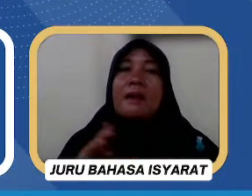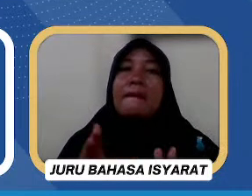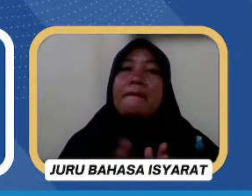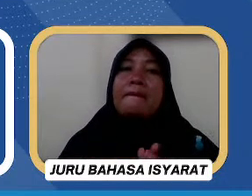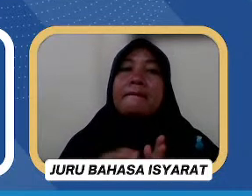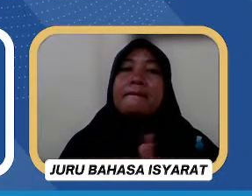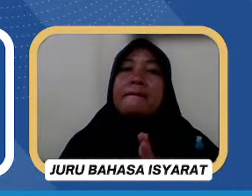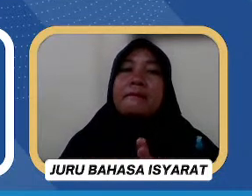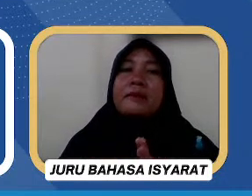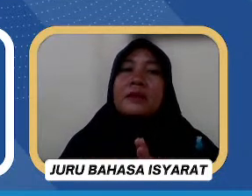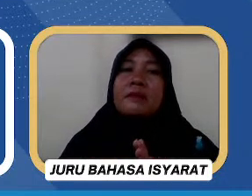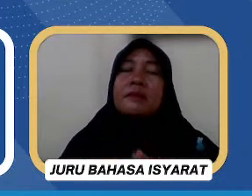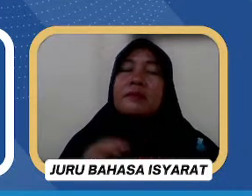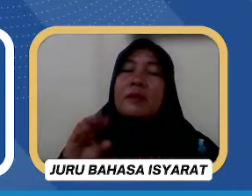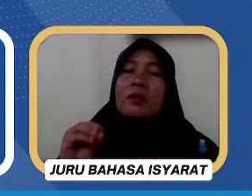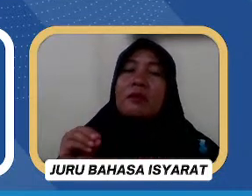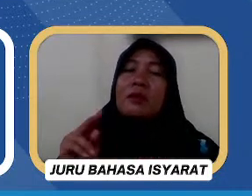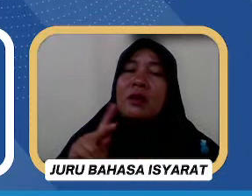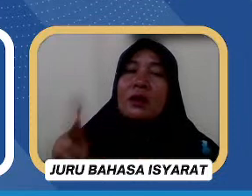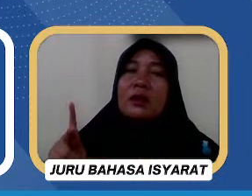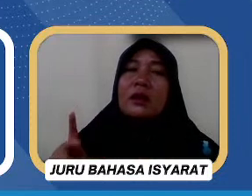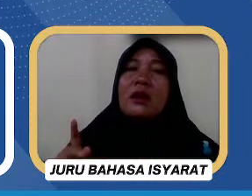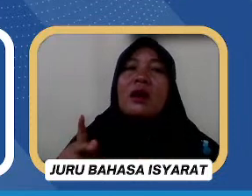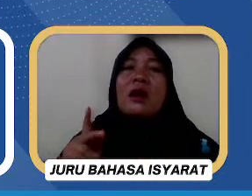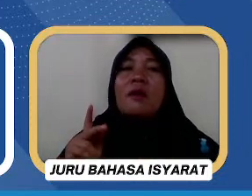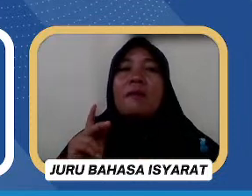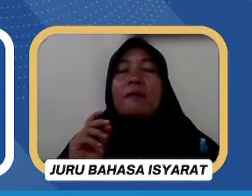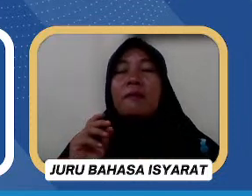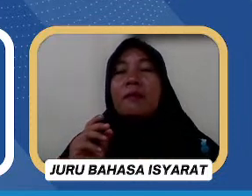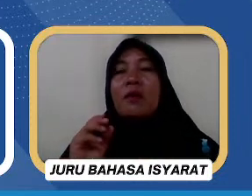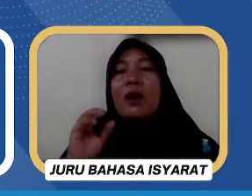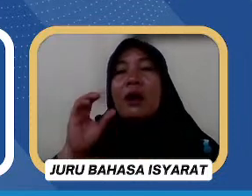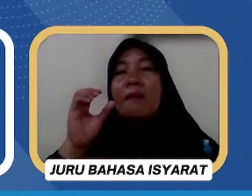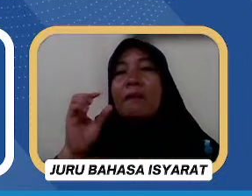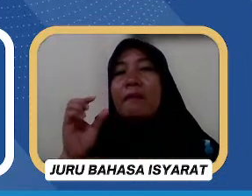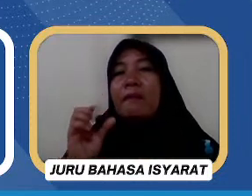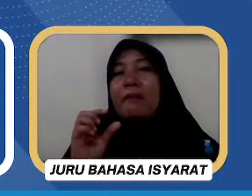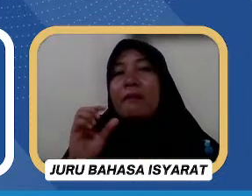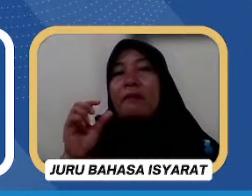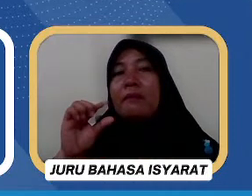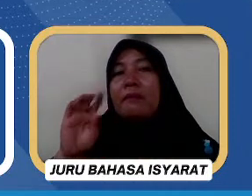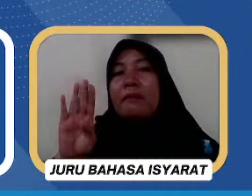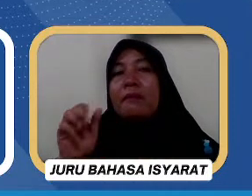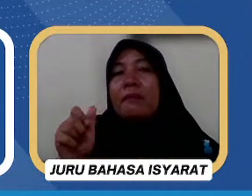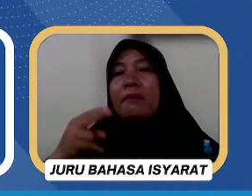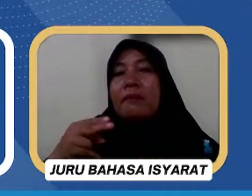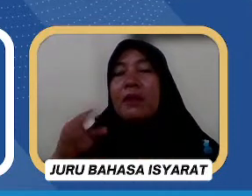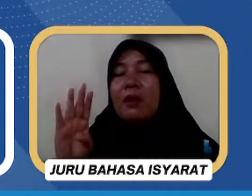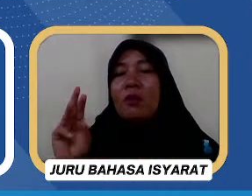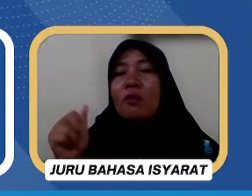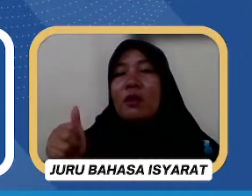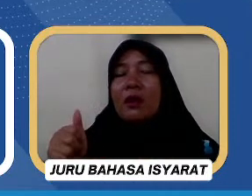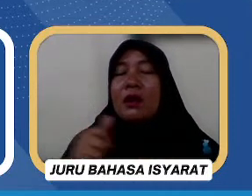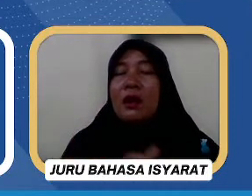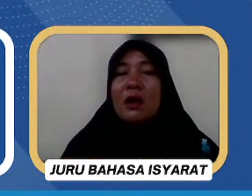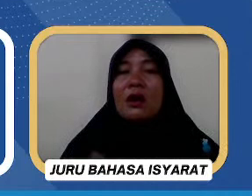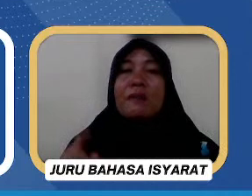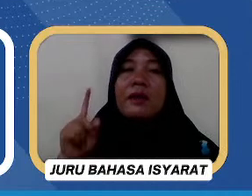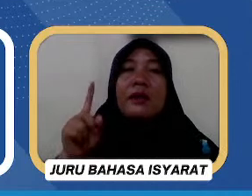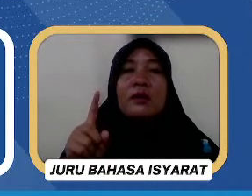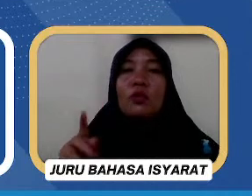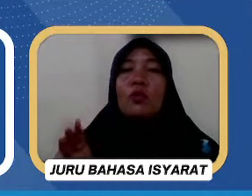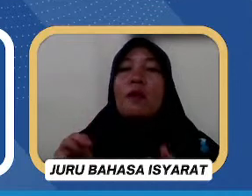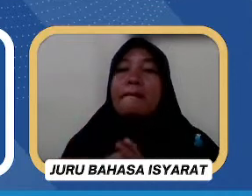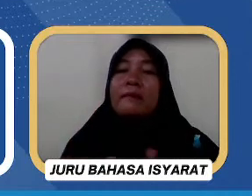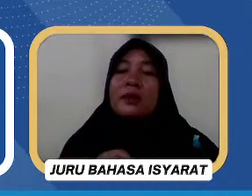agamanya, bagaimana ajarannya, pasti agama itu mengajarkan tentang kebaikan, tentang kebenaran,